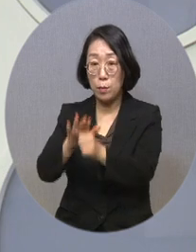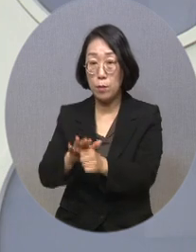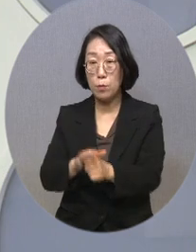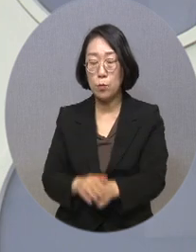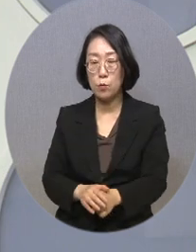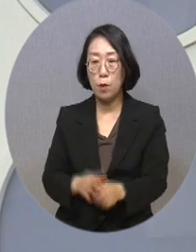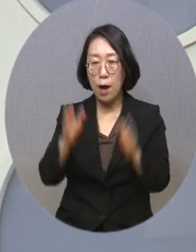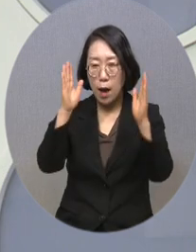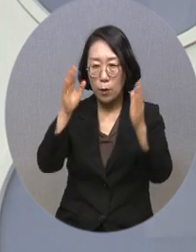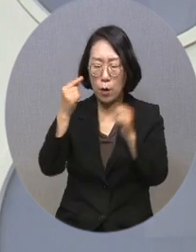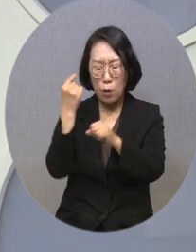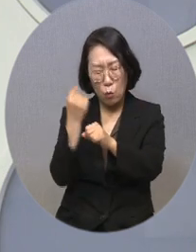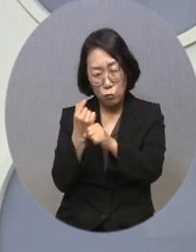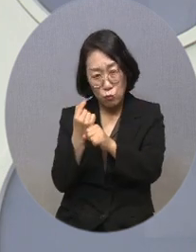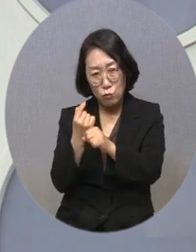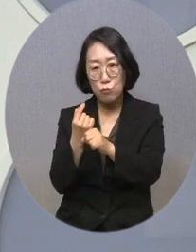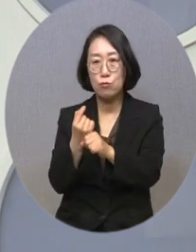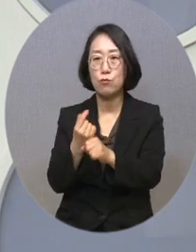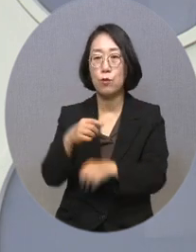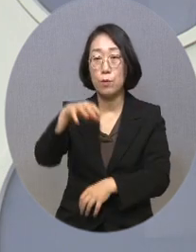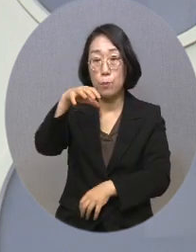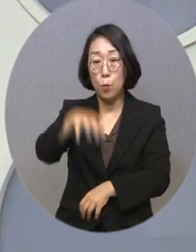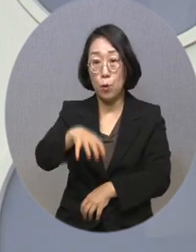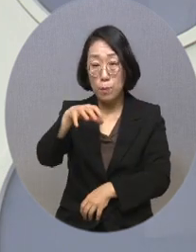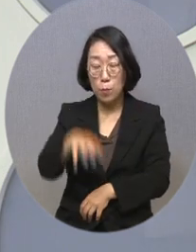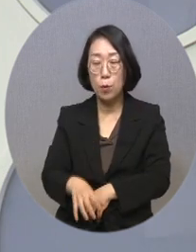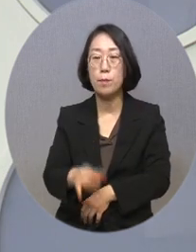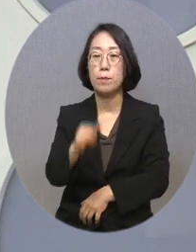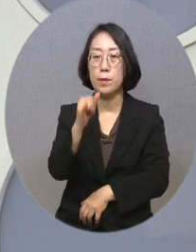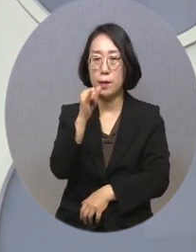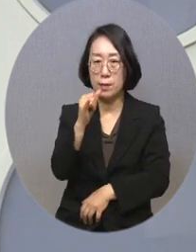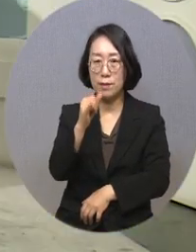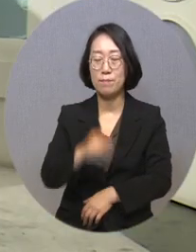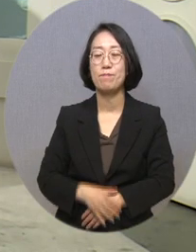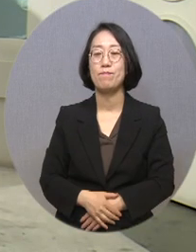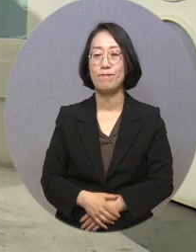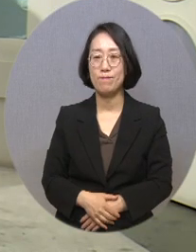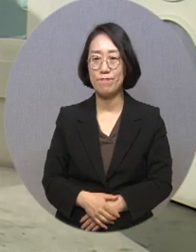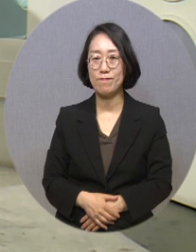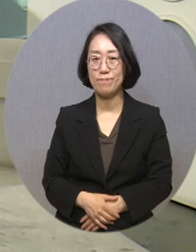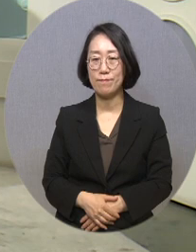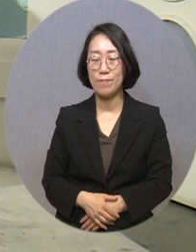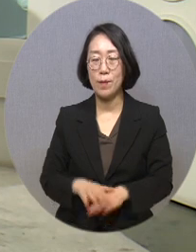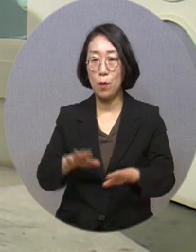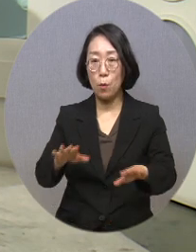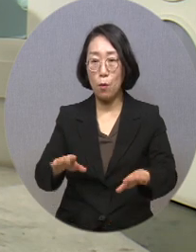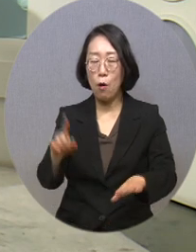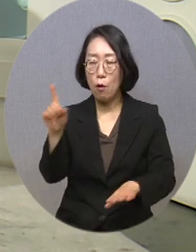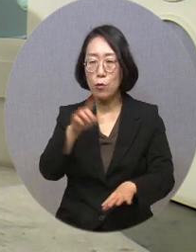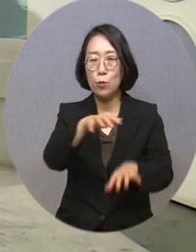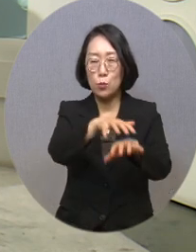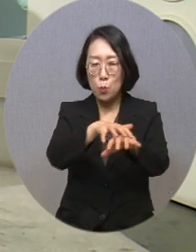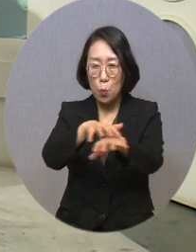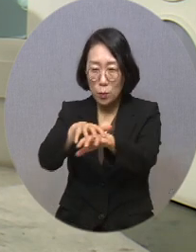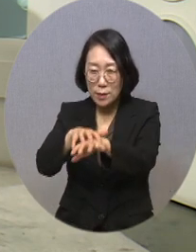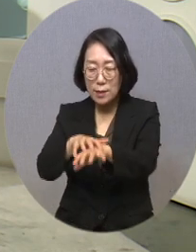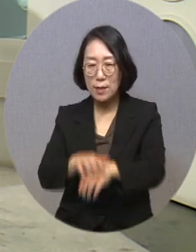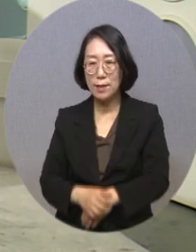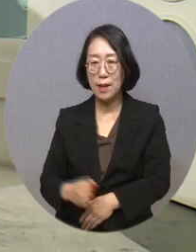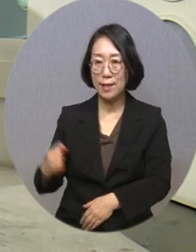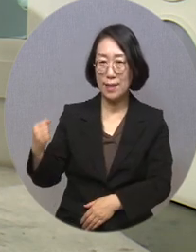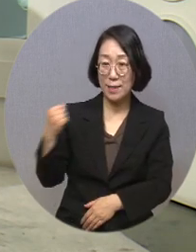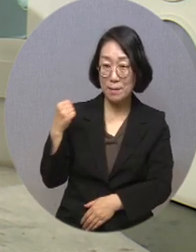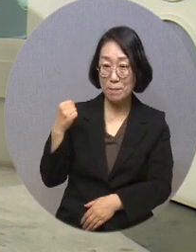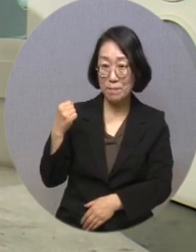활동에 이런 부분들 연구 활동 이런 것들을 하고 있다는 말씀을 드립니다. 네, 어느 조직이나 좀 파워,